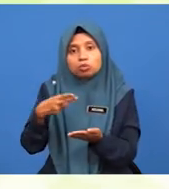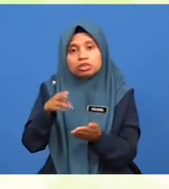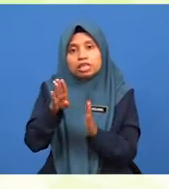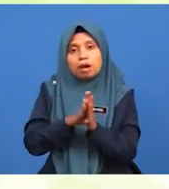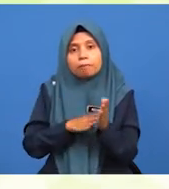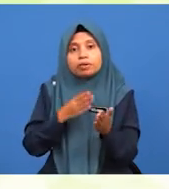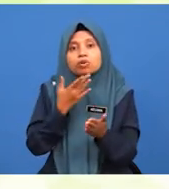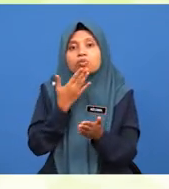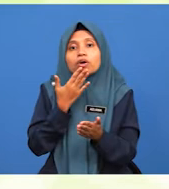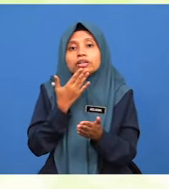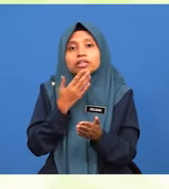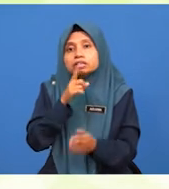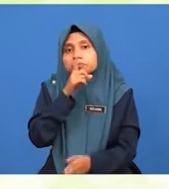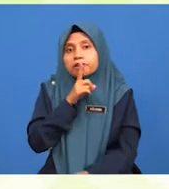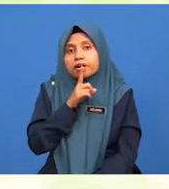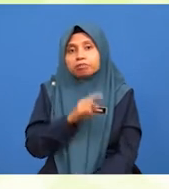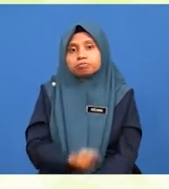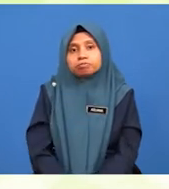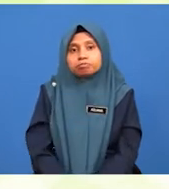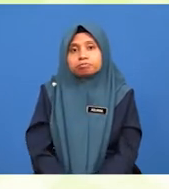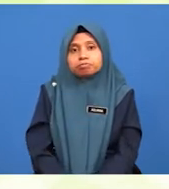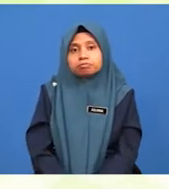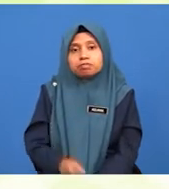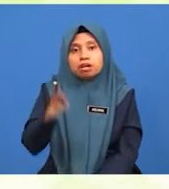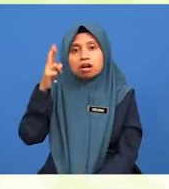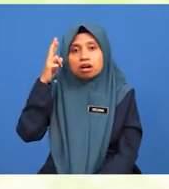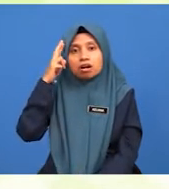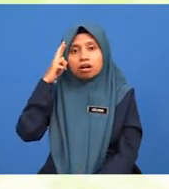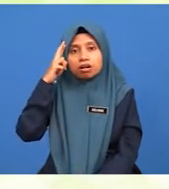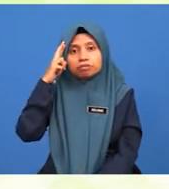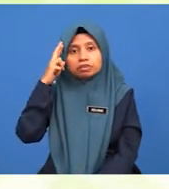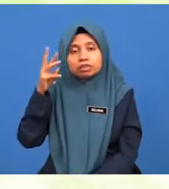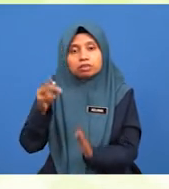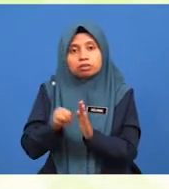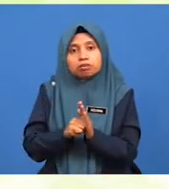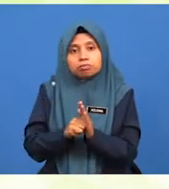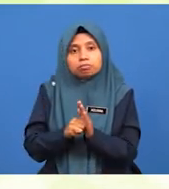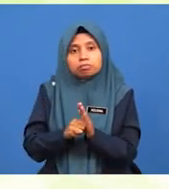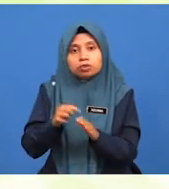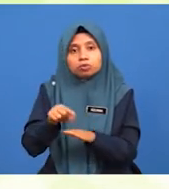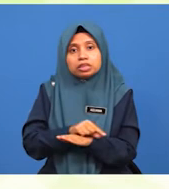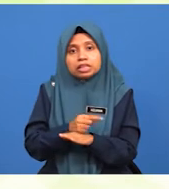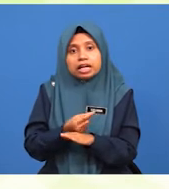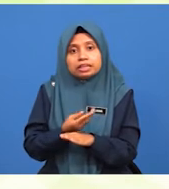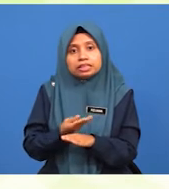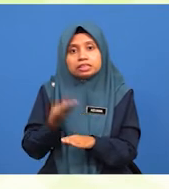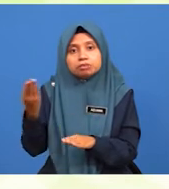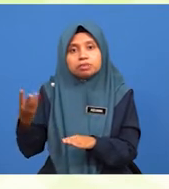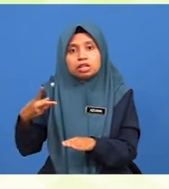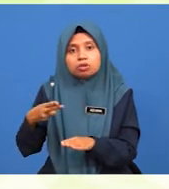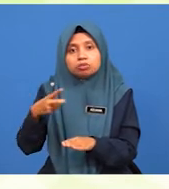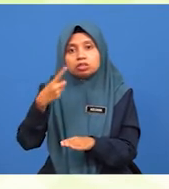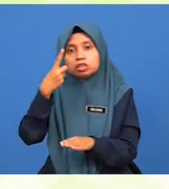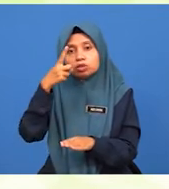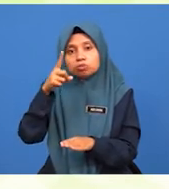merah. Dan ayat yang ketiga, Rashwin menggunakan sebilah gunting untuk